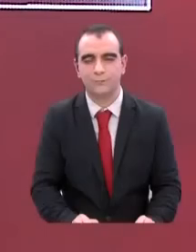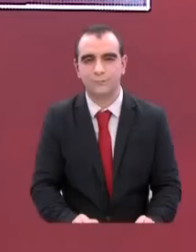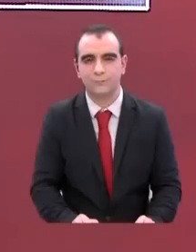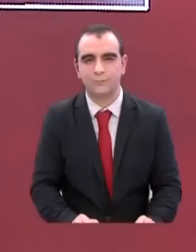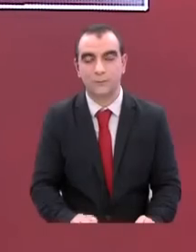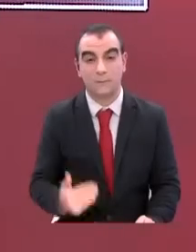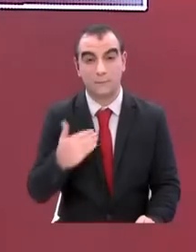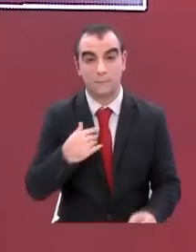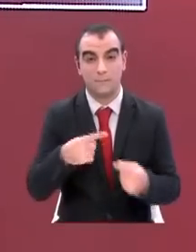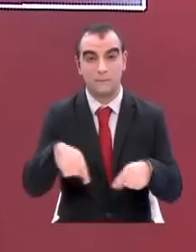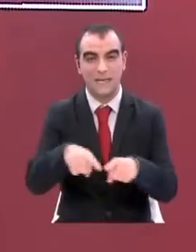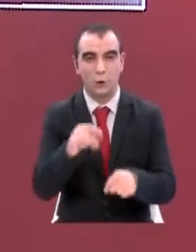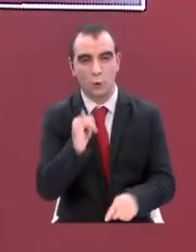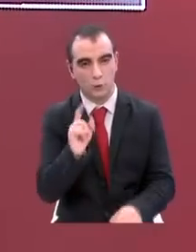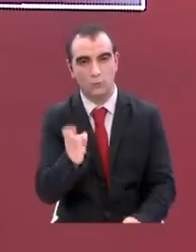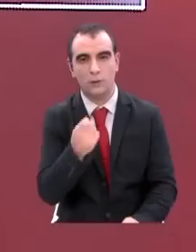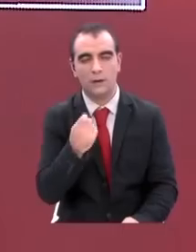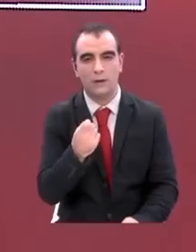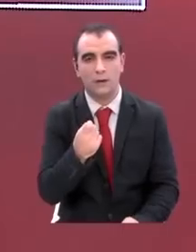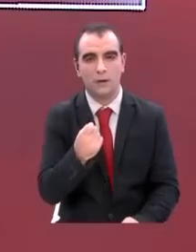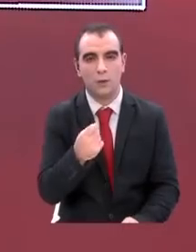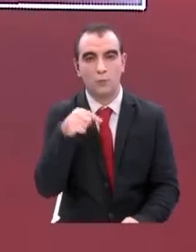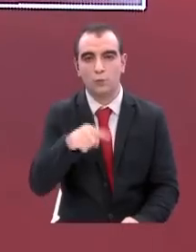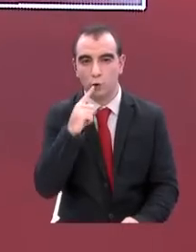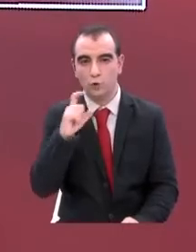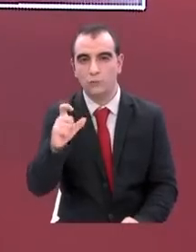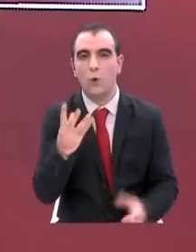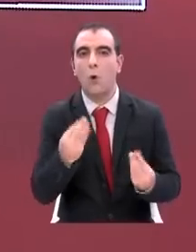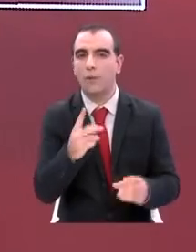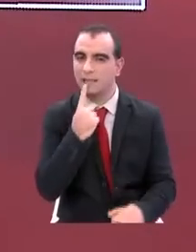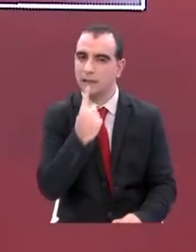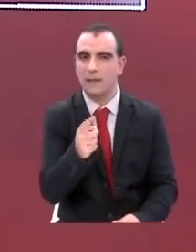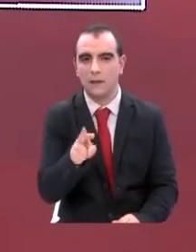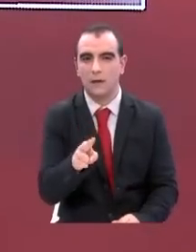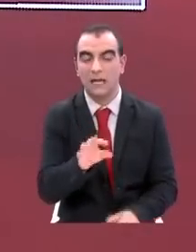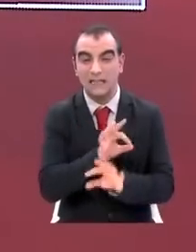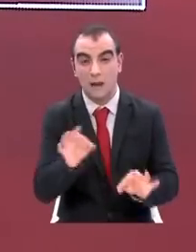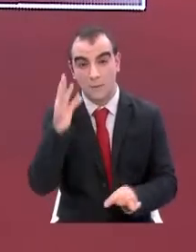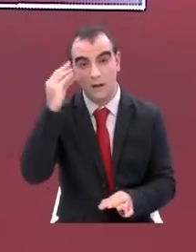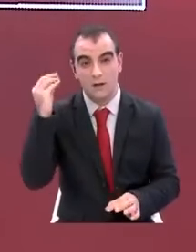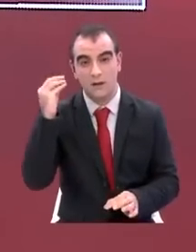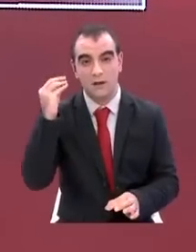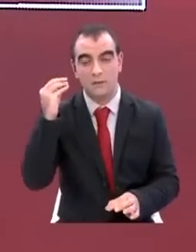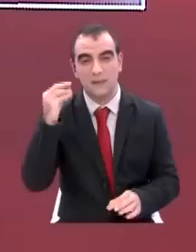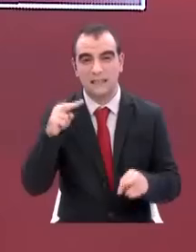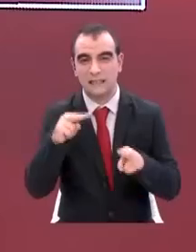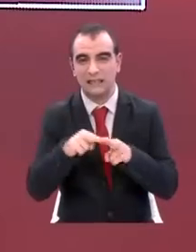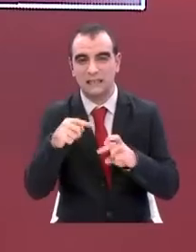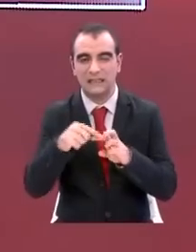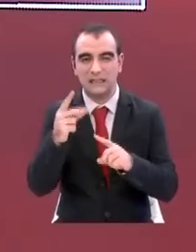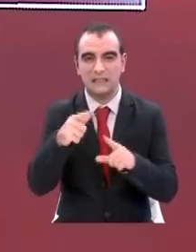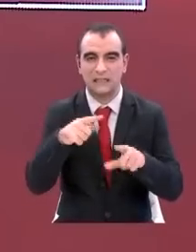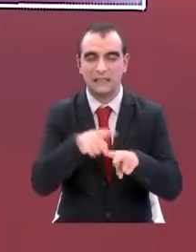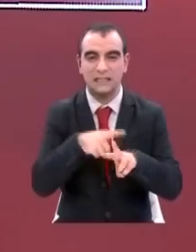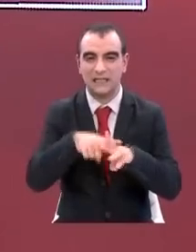beni argo bulabilirsiniz bu cümle olmadı ya diyebilirsiniz ama tam anlamıyla kreatif bir Manşet